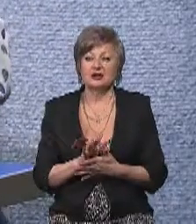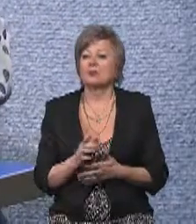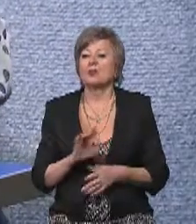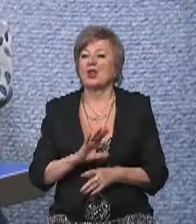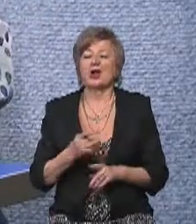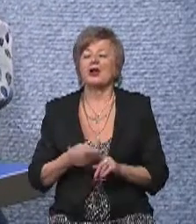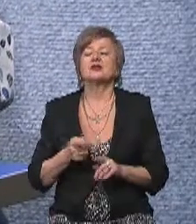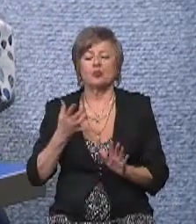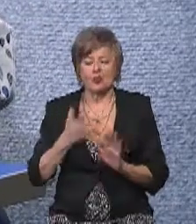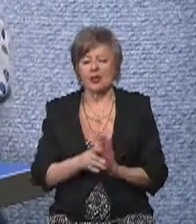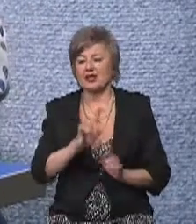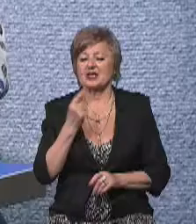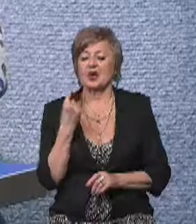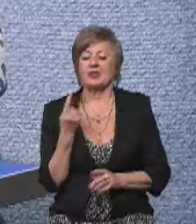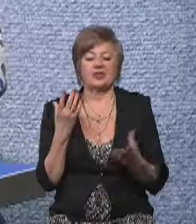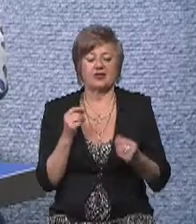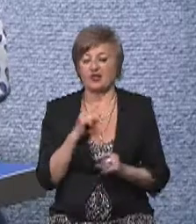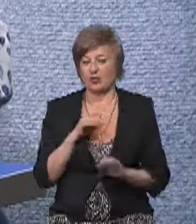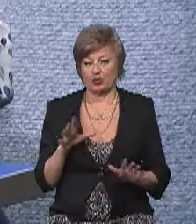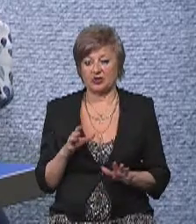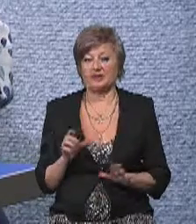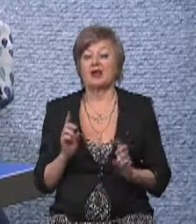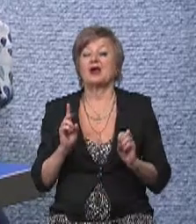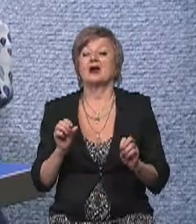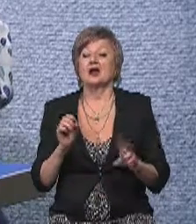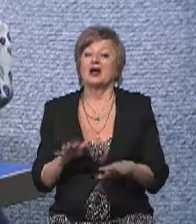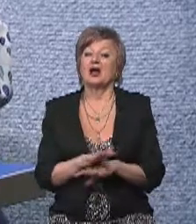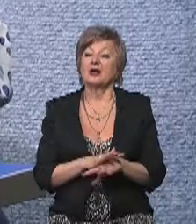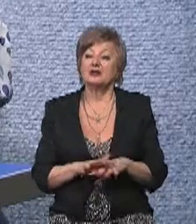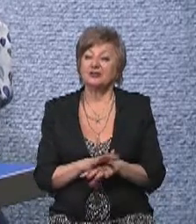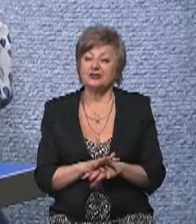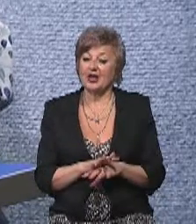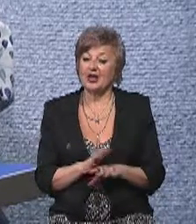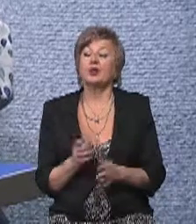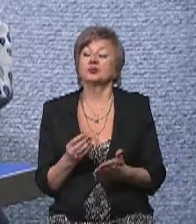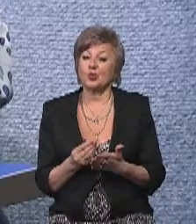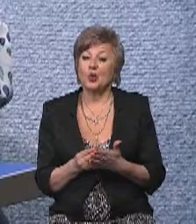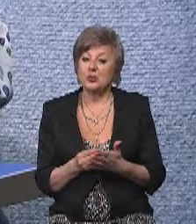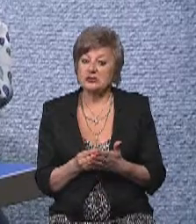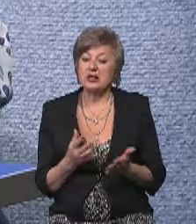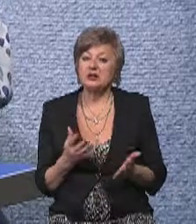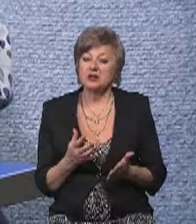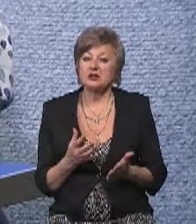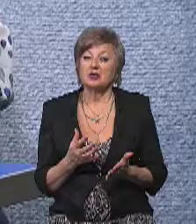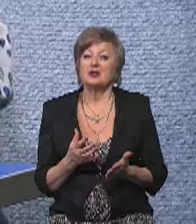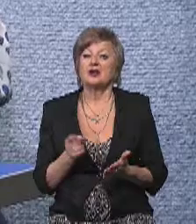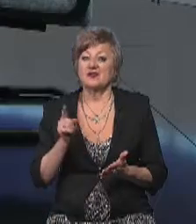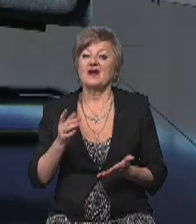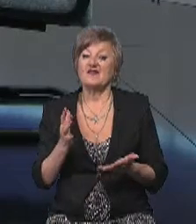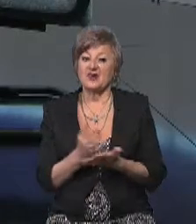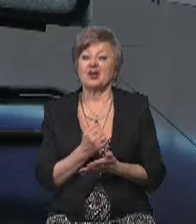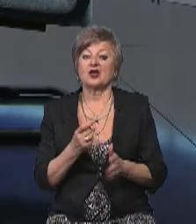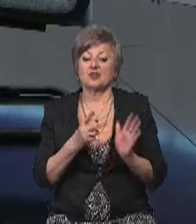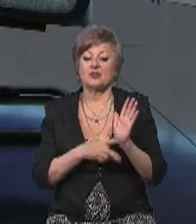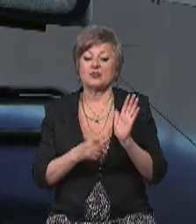за один день. От тут як народ оцінює, ви згадали 76-й округ і ту боротьбу, яку ви вели і виграли,